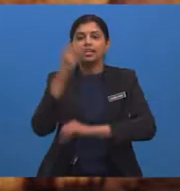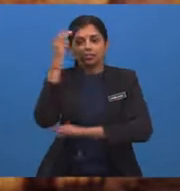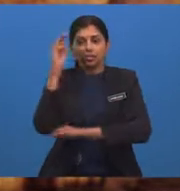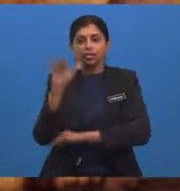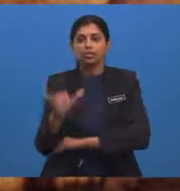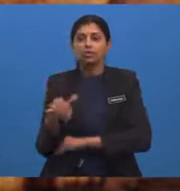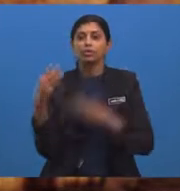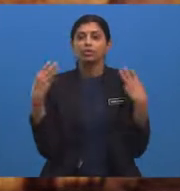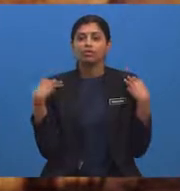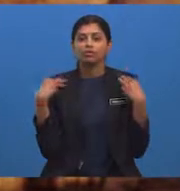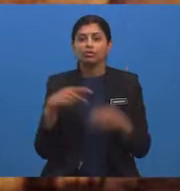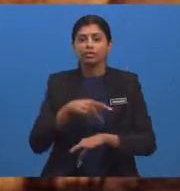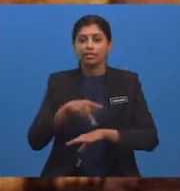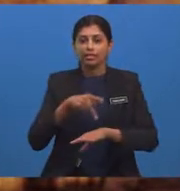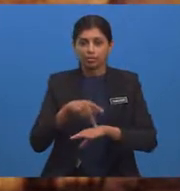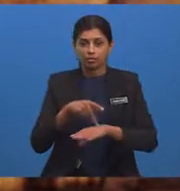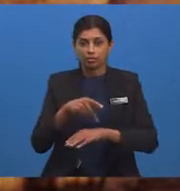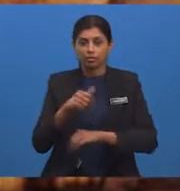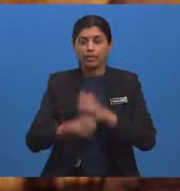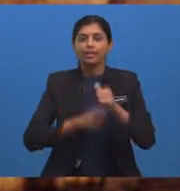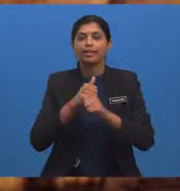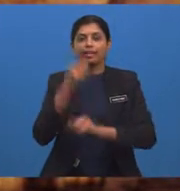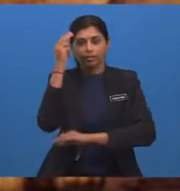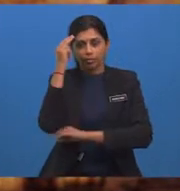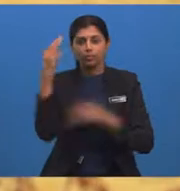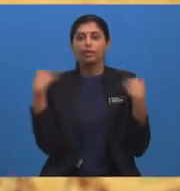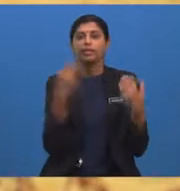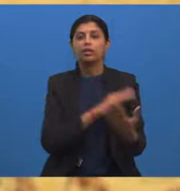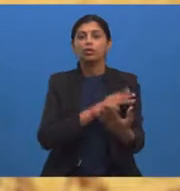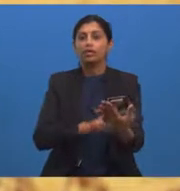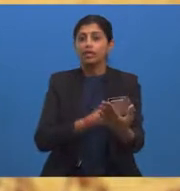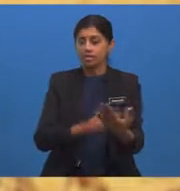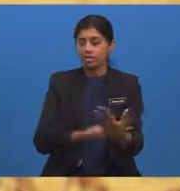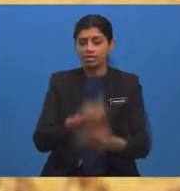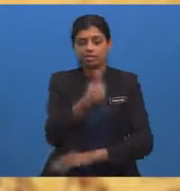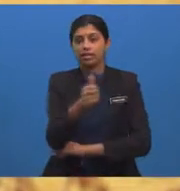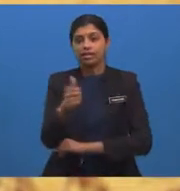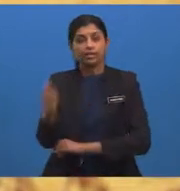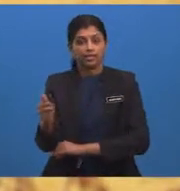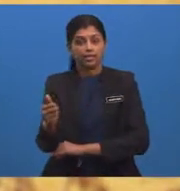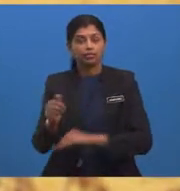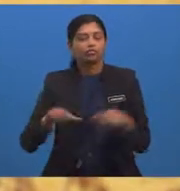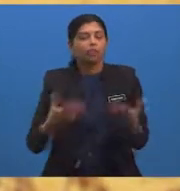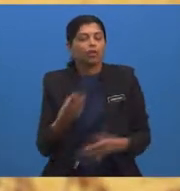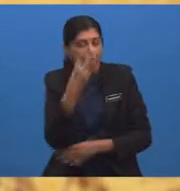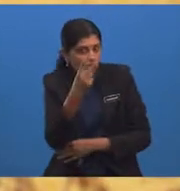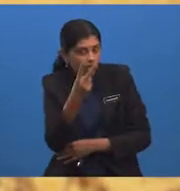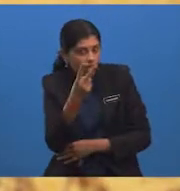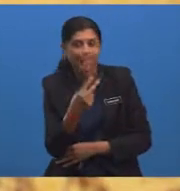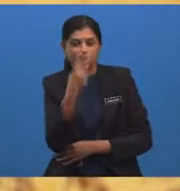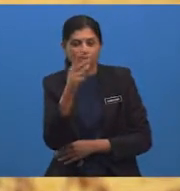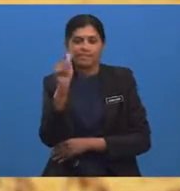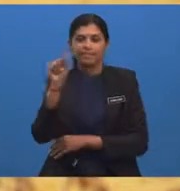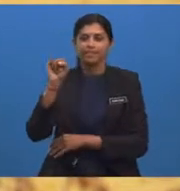Melayu mempunyai keunikan warisan mereka tersendiri. Hal ini dapat dilihat melalui proses